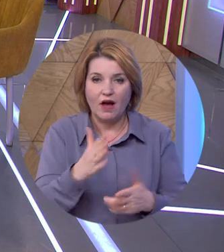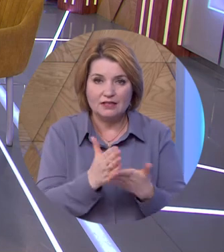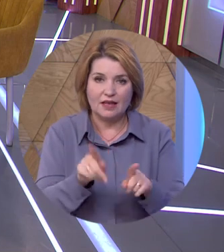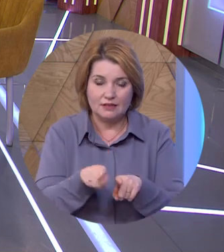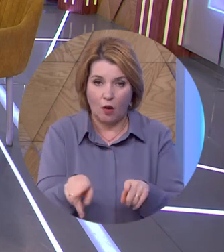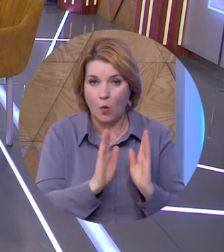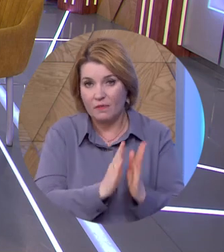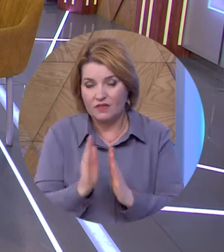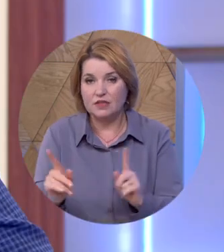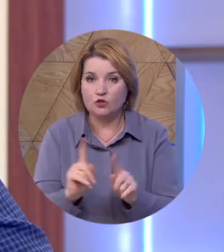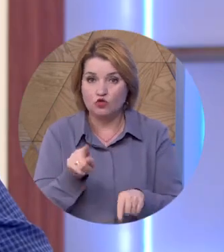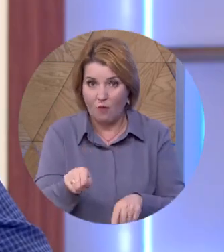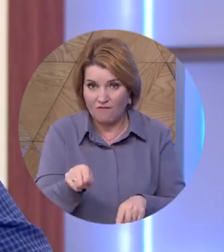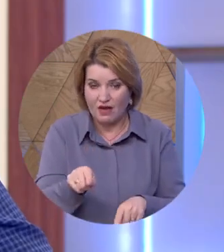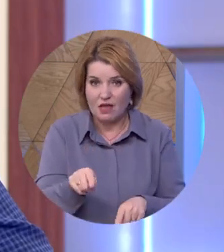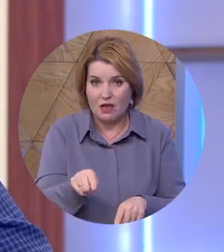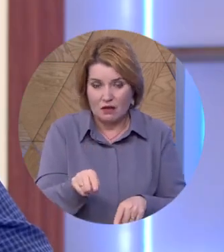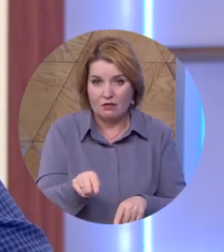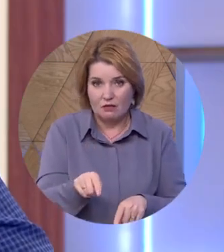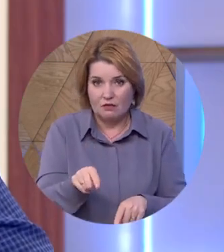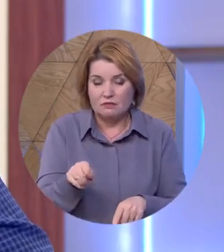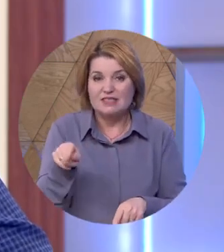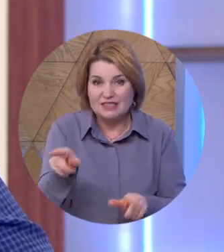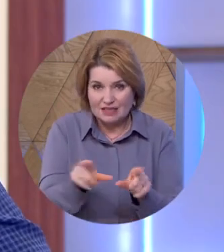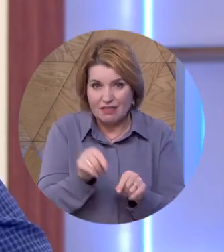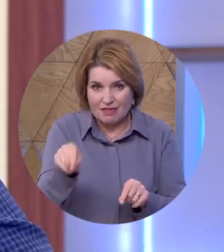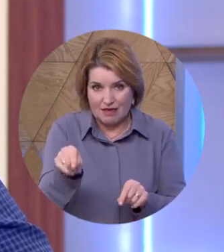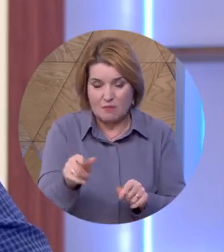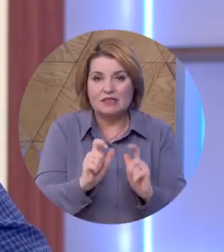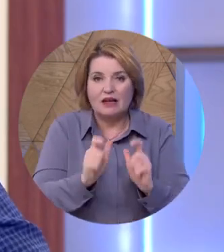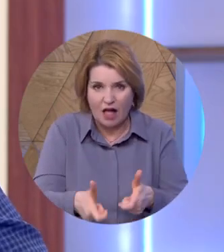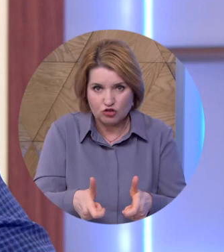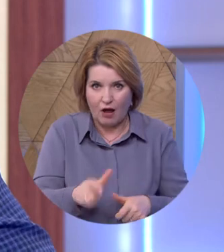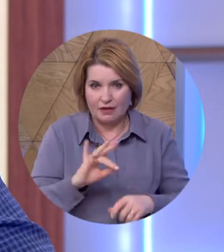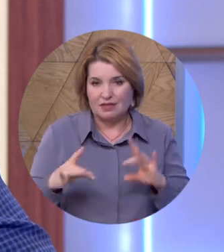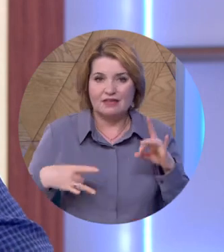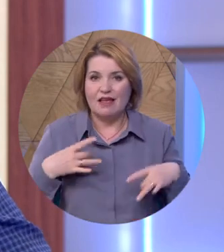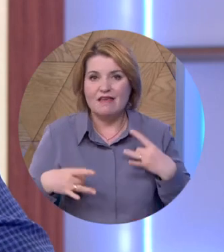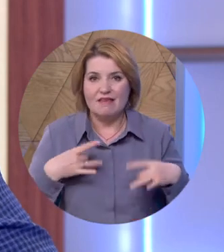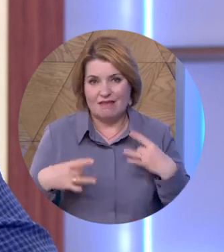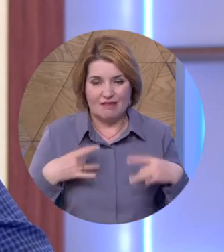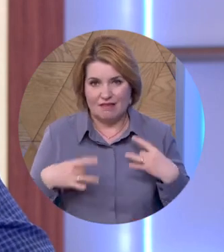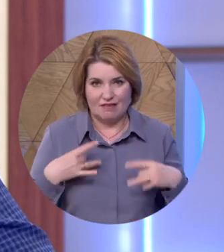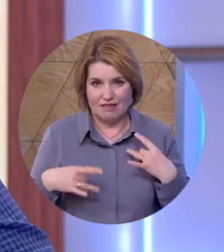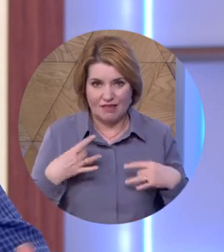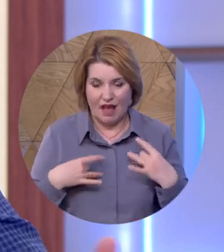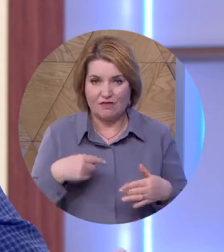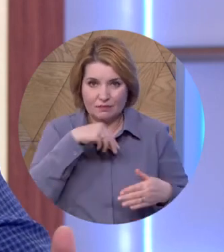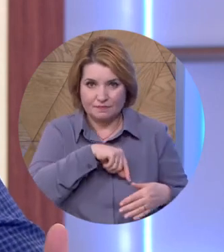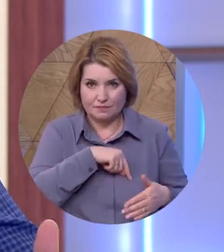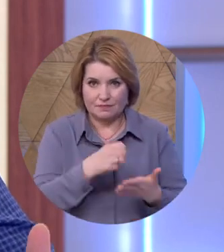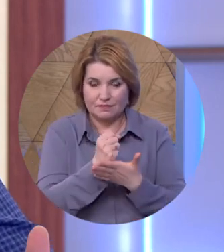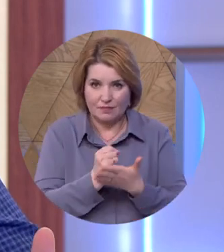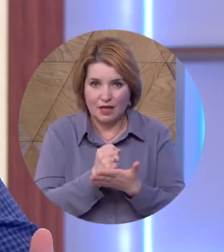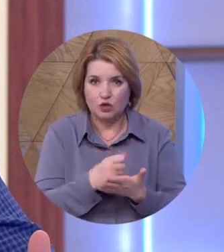что вы мало того, что путем соглашения с ним не тратите свои нервные клетки и экономите свой внутренний ресурс, вы еще